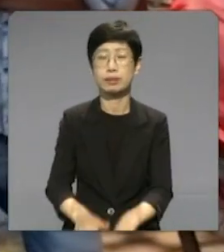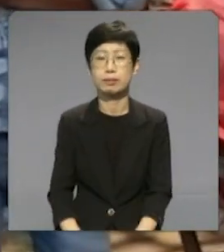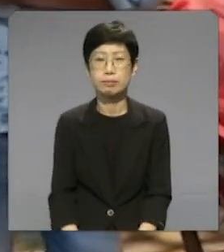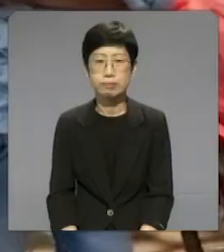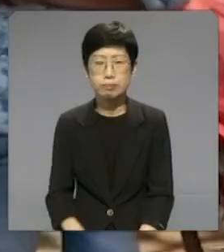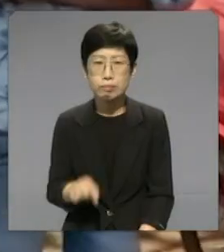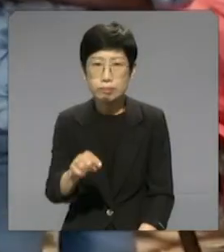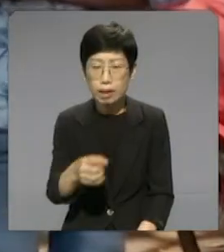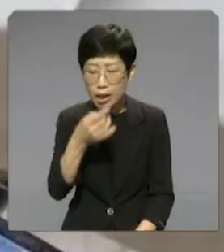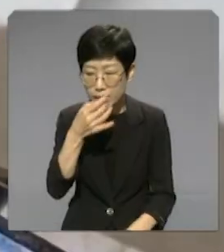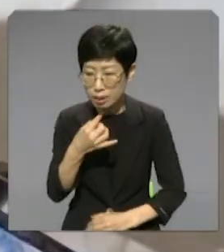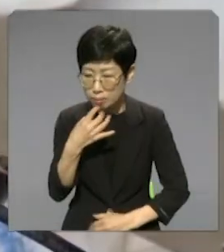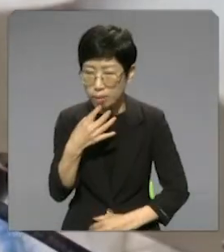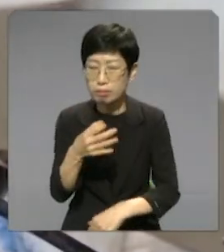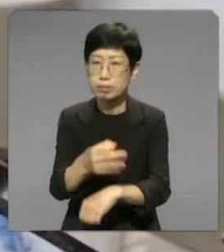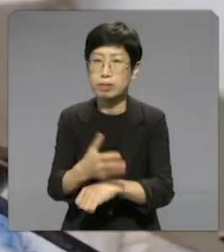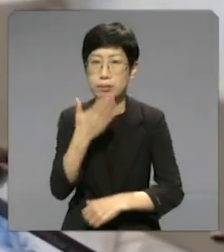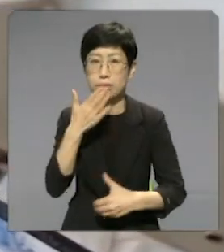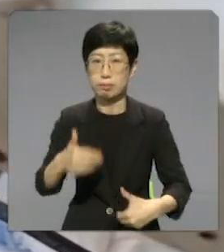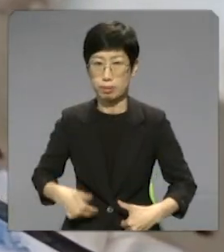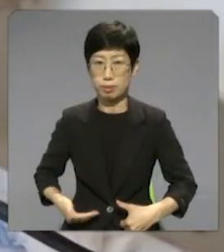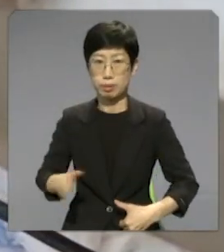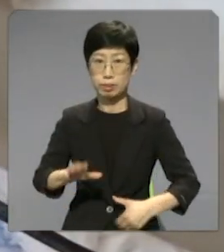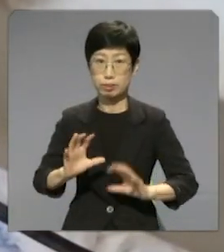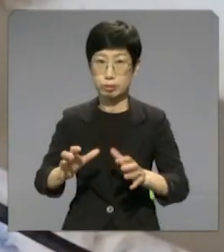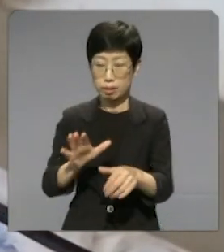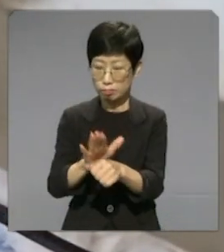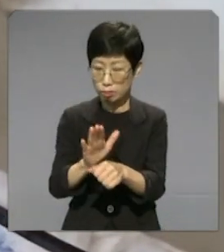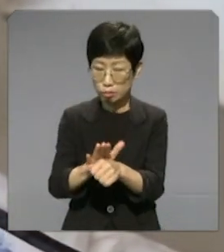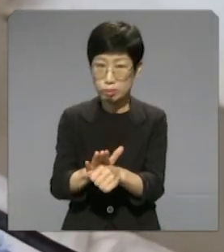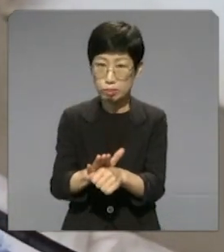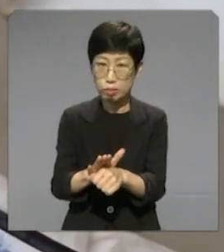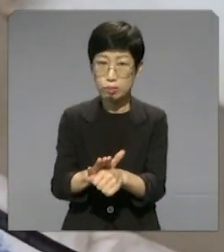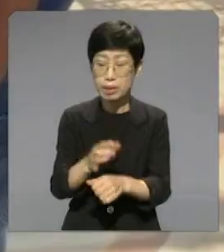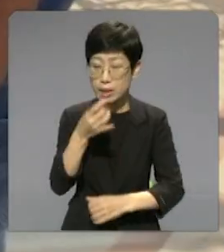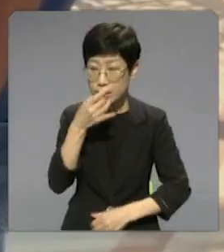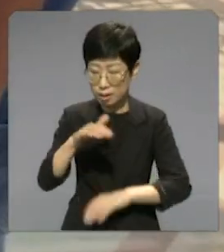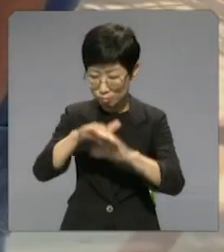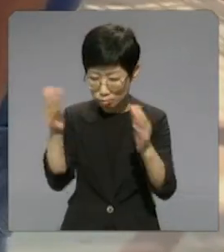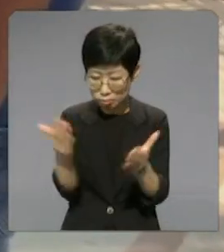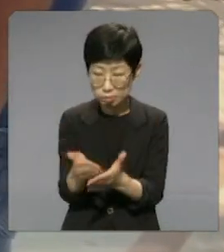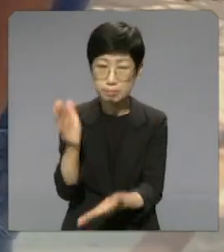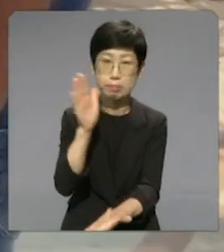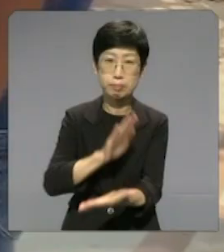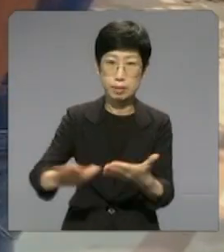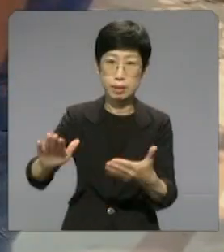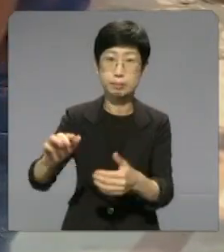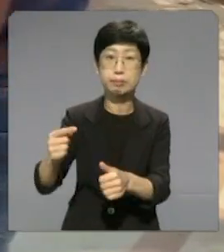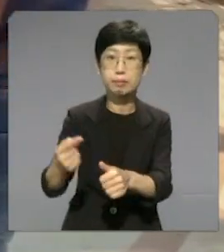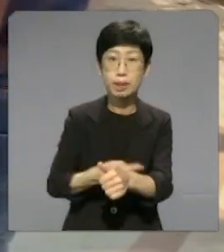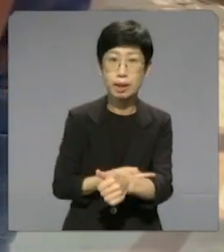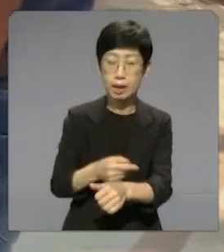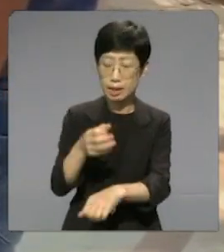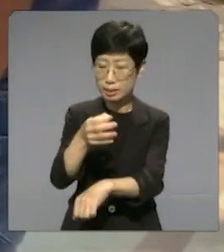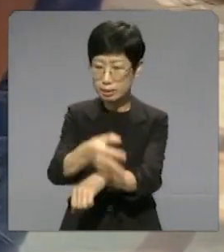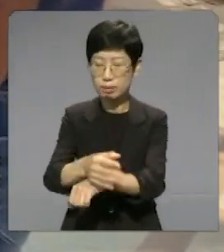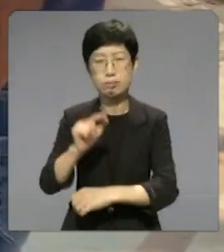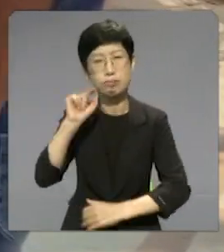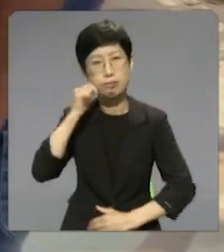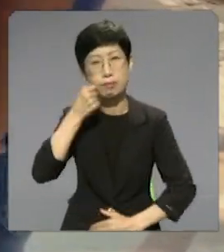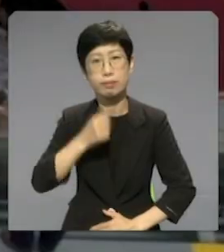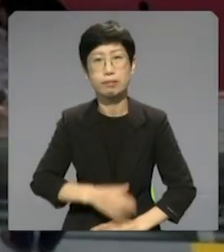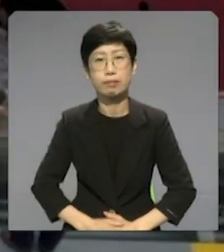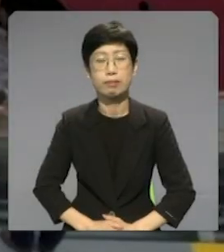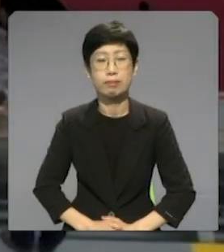식단이 유일한 치료법이지만 국가의 보조금을 받은 쌀이 시장에서 완전히 고갈되면서 쌀 구하기가 하늘의 별따기가